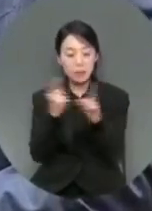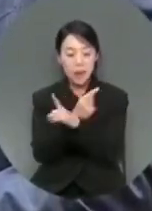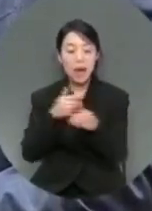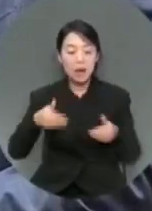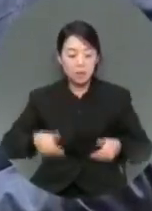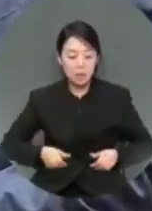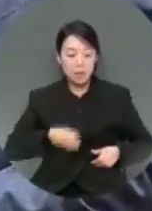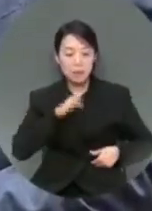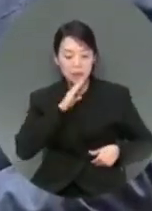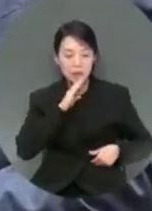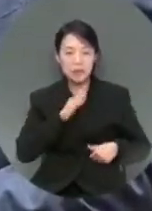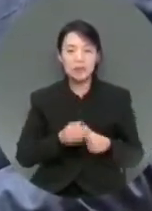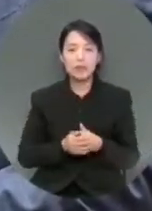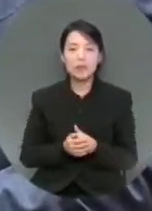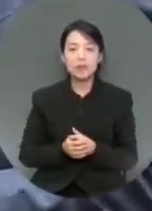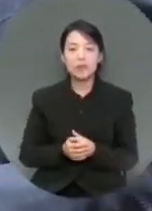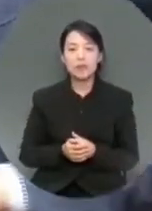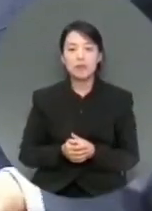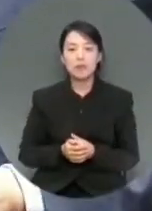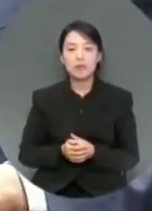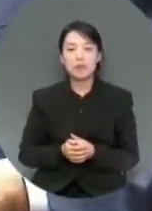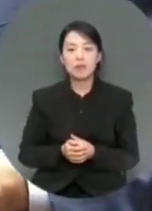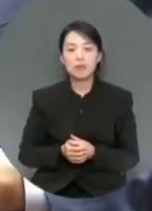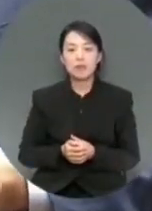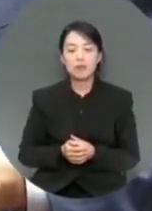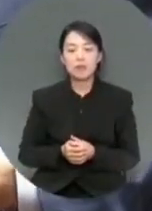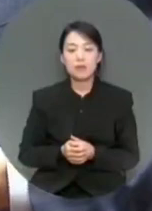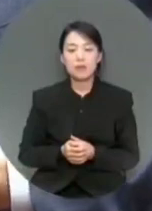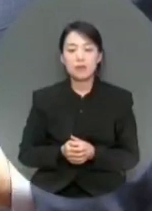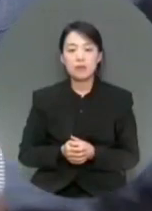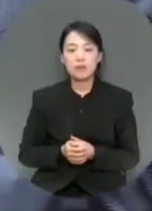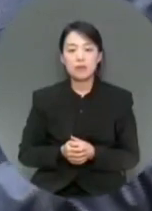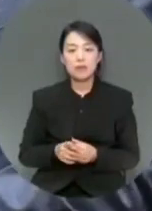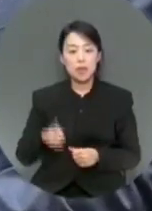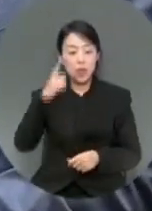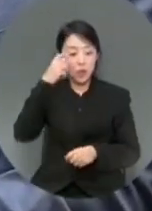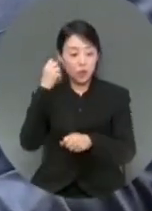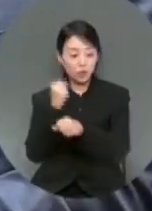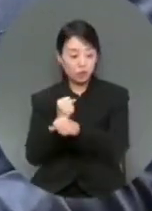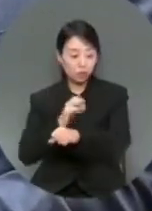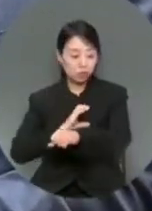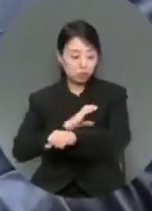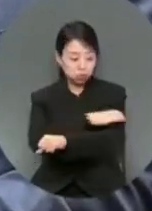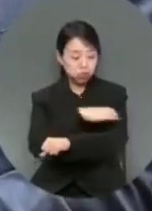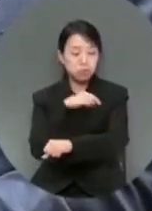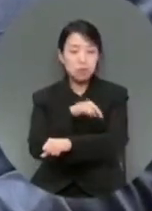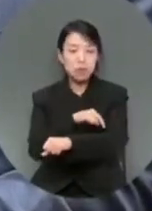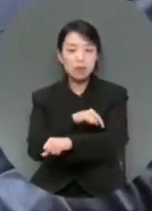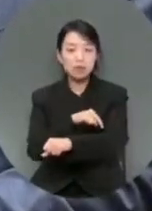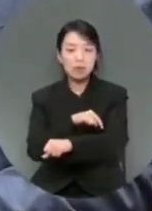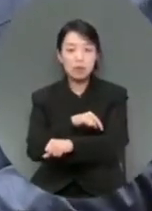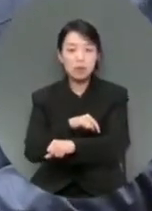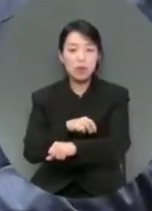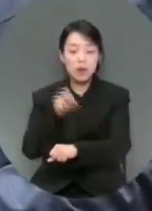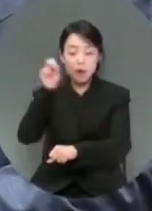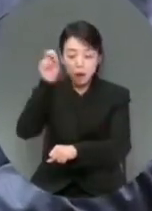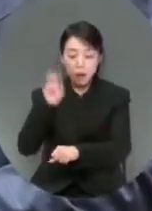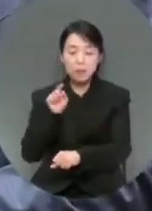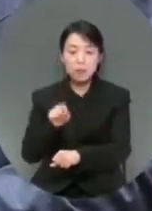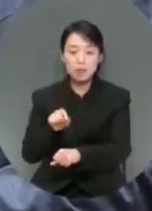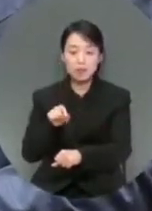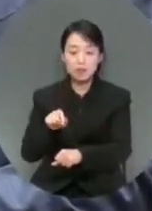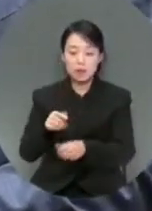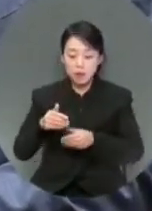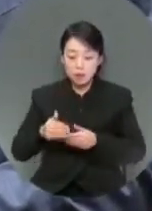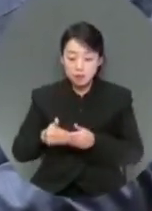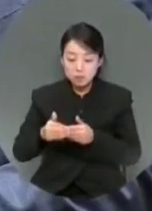맞는 거고. 그렇다 하더라도 이게 R&D 카르텔 문제가 어제 오늘 일도 아닌데 이 구조적 경제는 점진적으로 해나갈